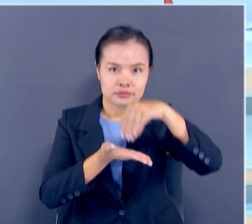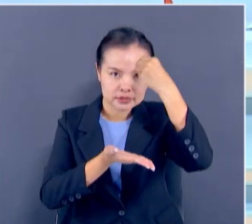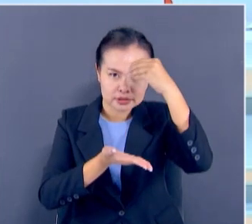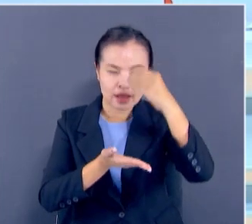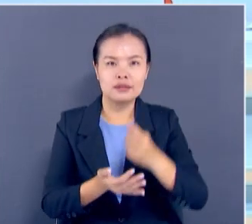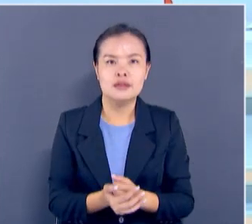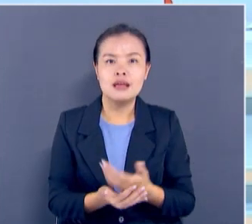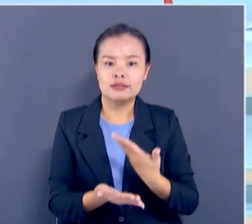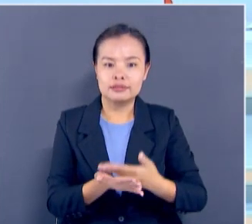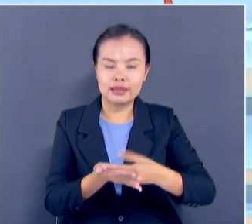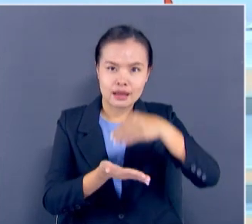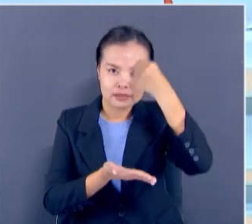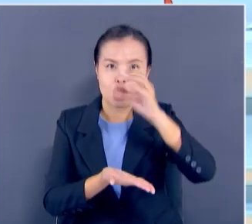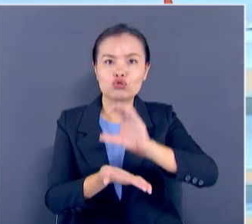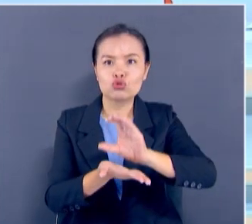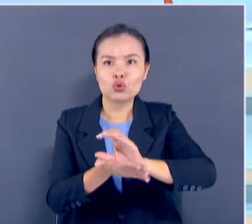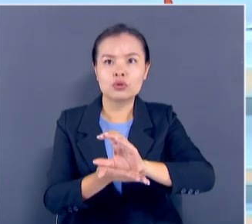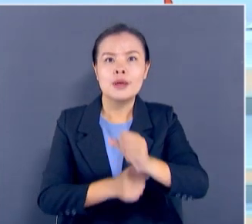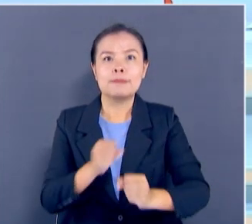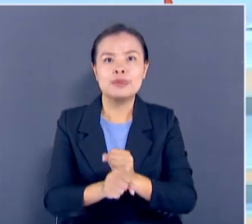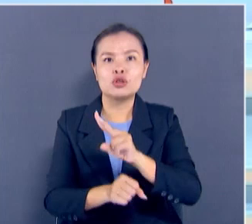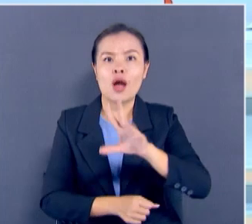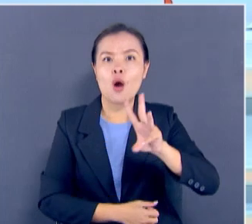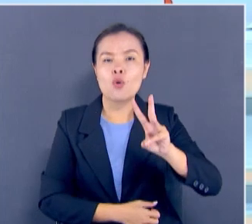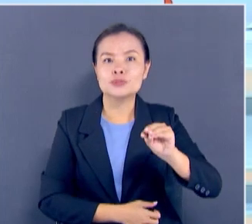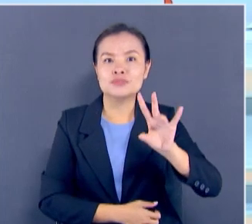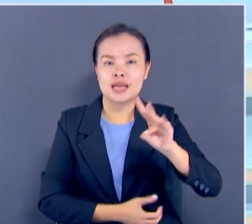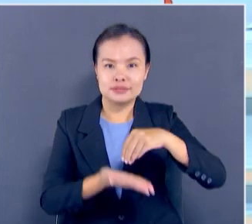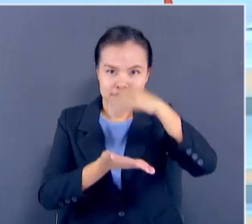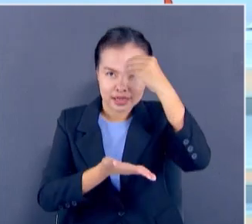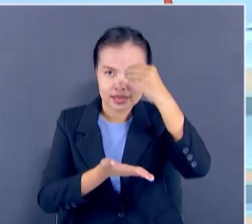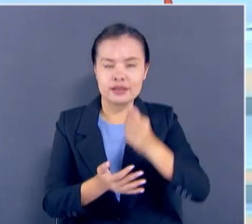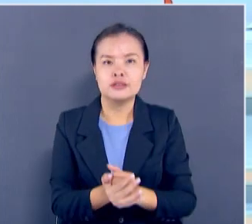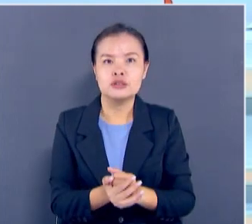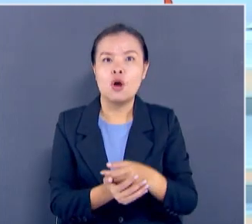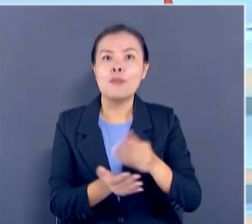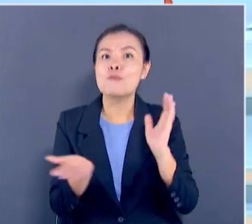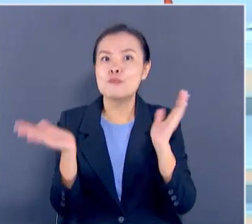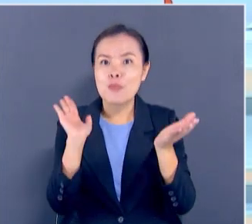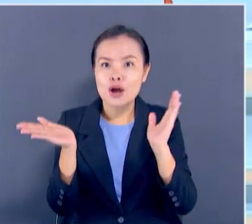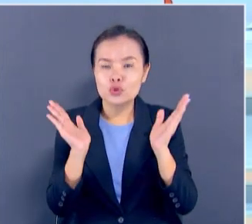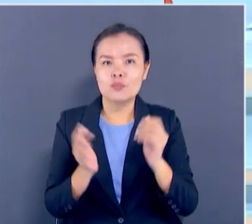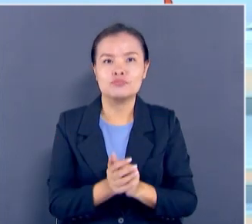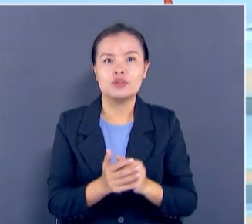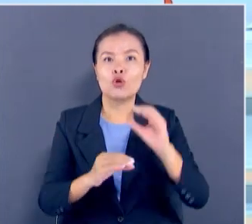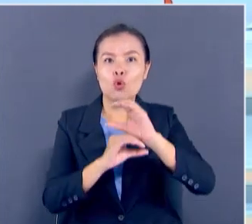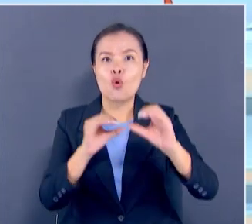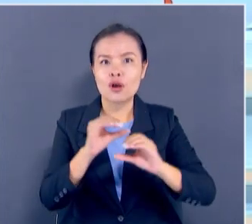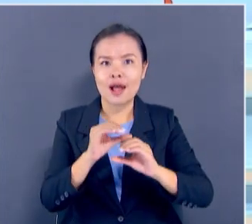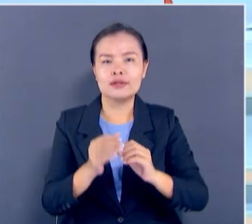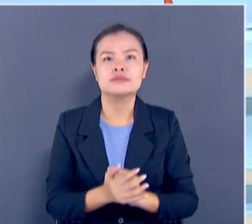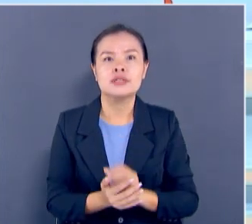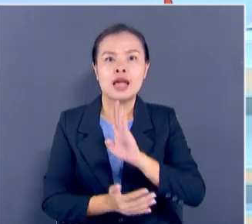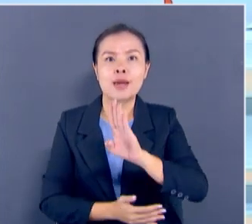ค่ะมอบทุนการศึกษาประจำปี2567ให้แก่นักเรียนนักศึกษาในเขตปทุมวันสานต่อโครงการ MBK